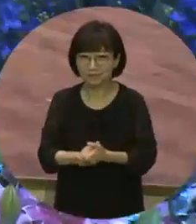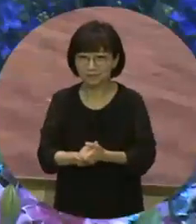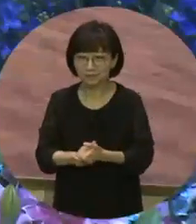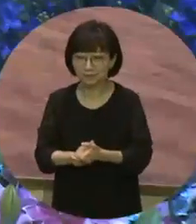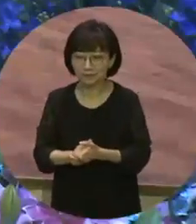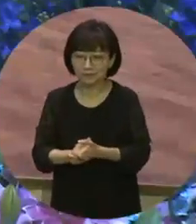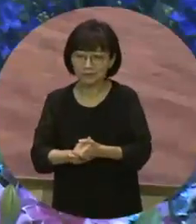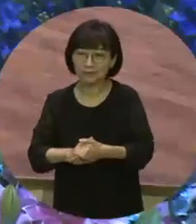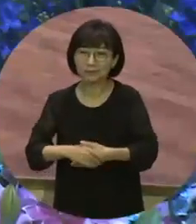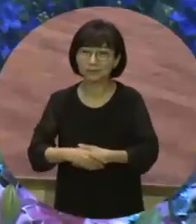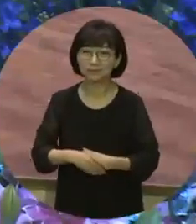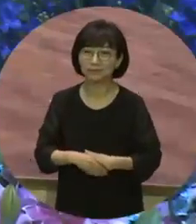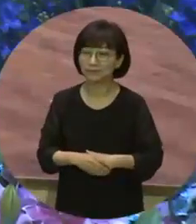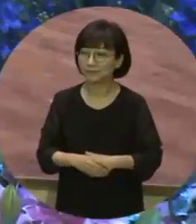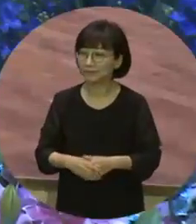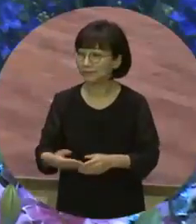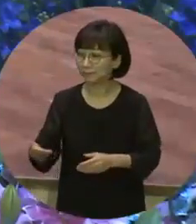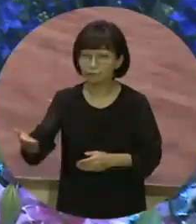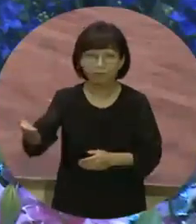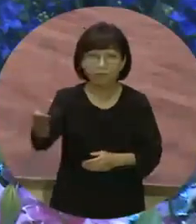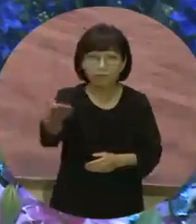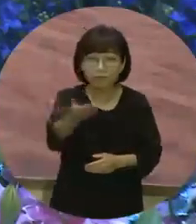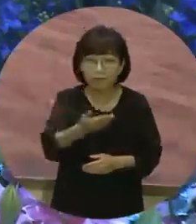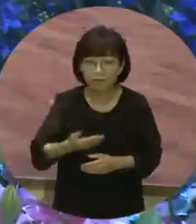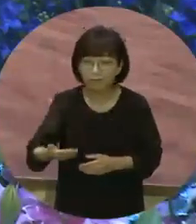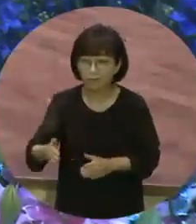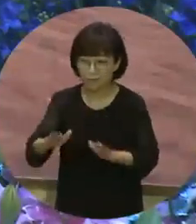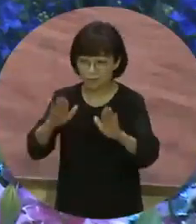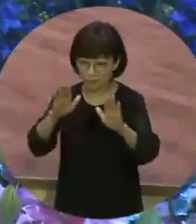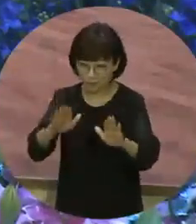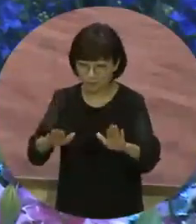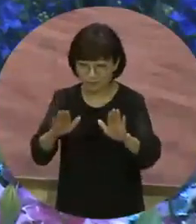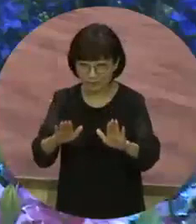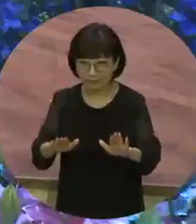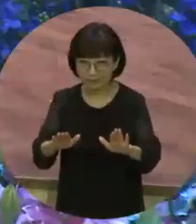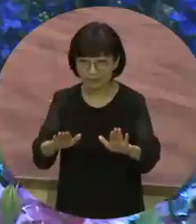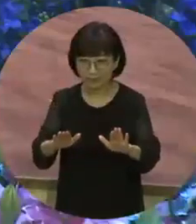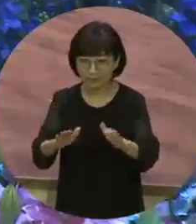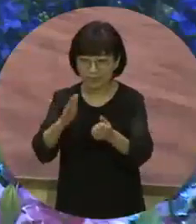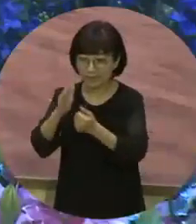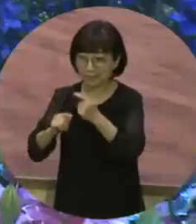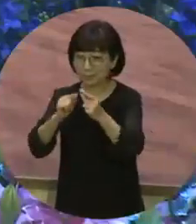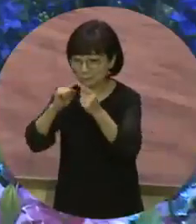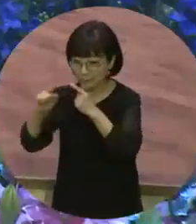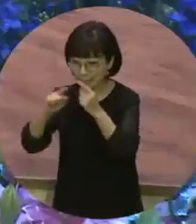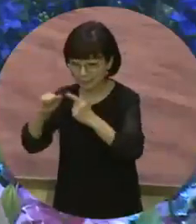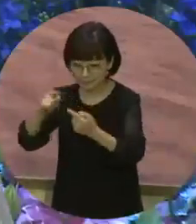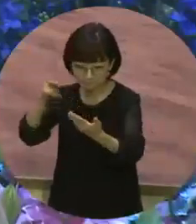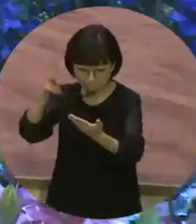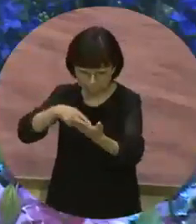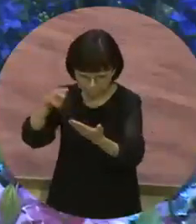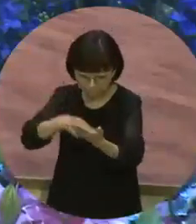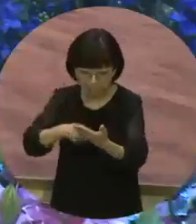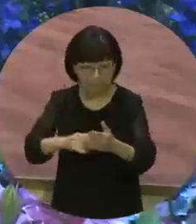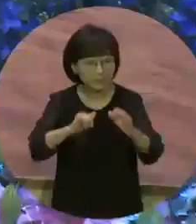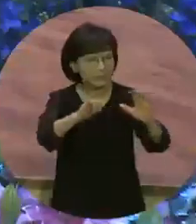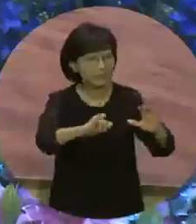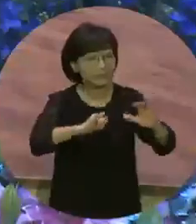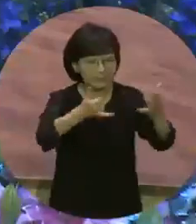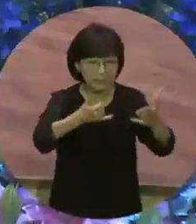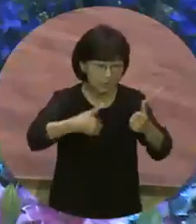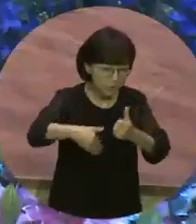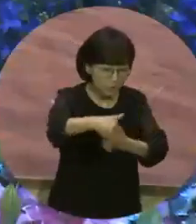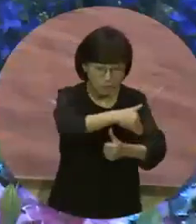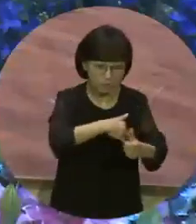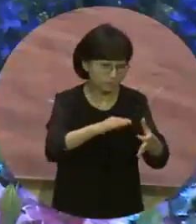고백할 정도로 예언계 모든 성도들 오늘 말씀을 통해서 세상의 환경과 상관없이